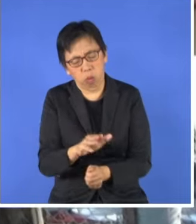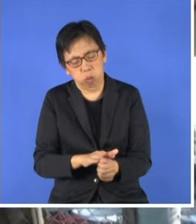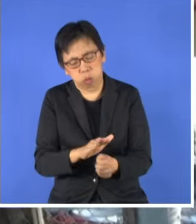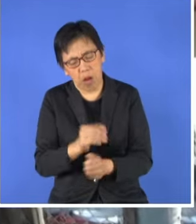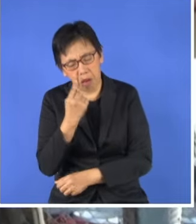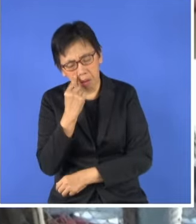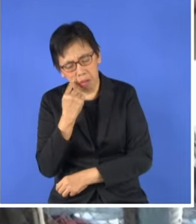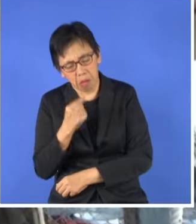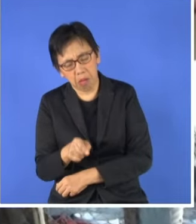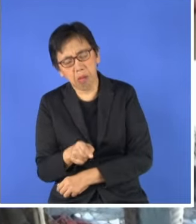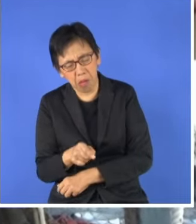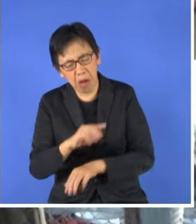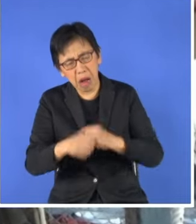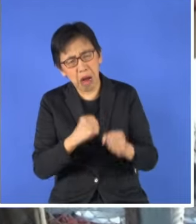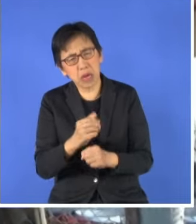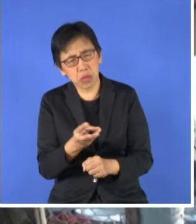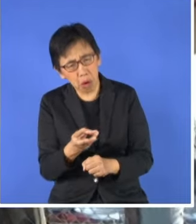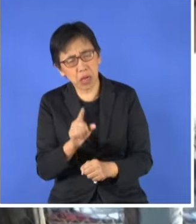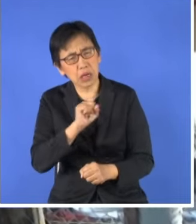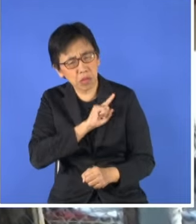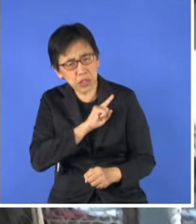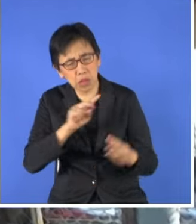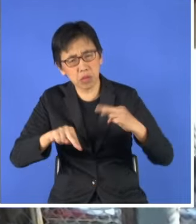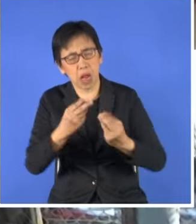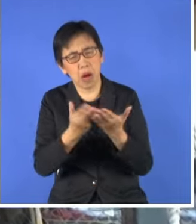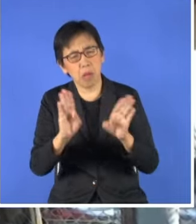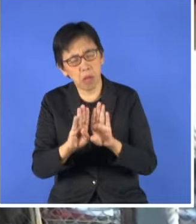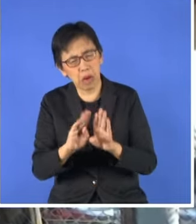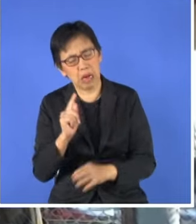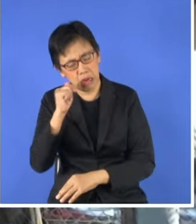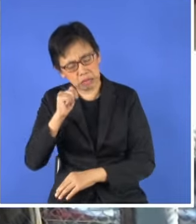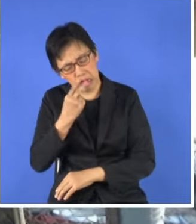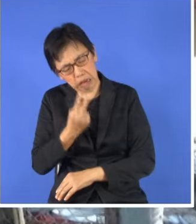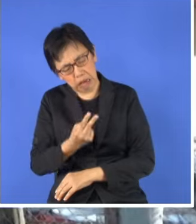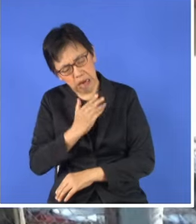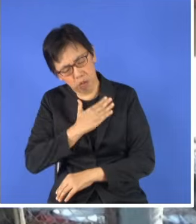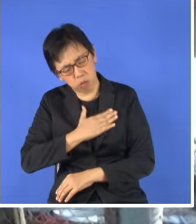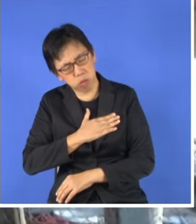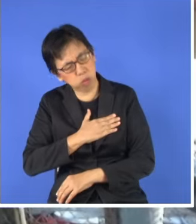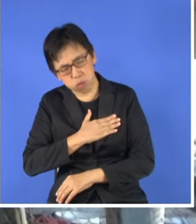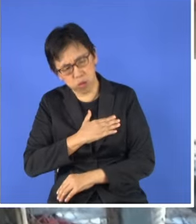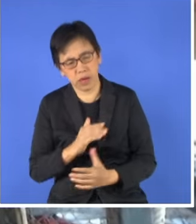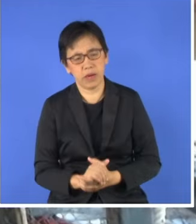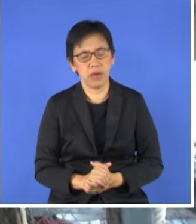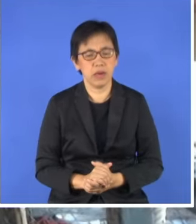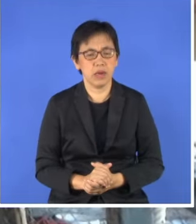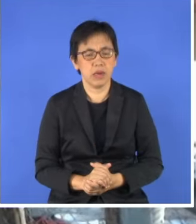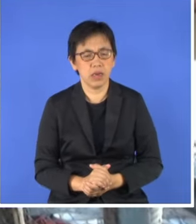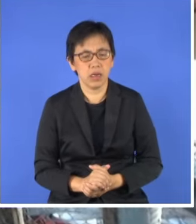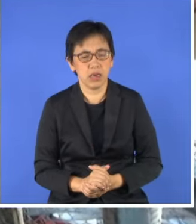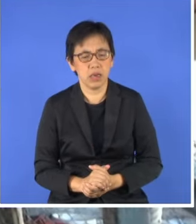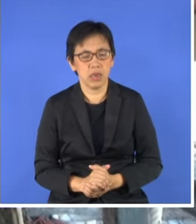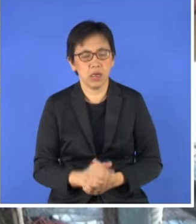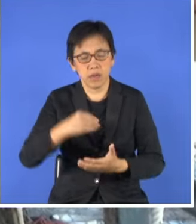ชอบของครอบครัวทั้งๆที่ยังเด็กอยู่อ้าฟังเสียงคุณตาหน่อยครับผมก็รงเรียนแล้วประย